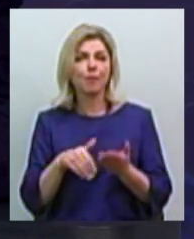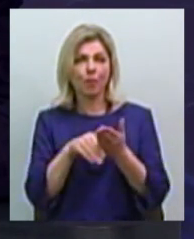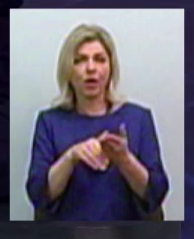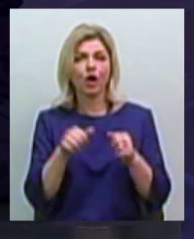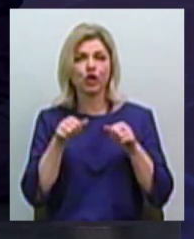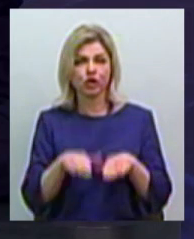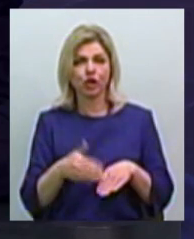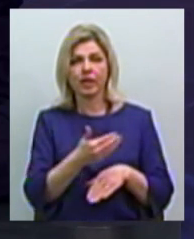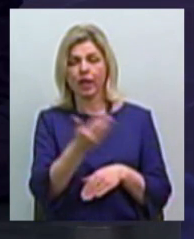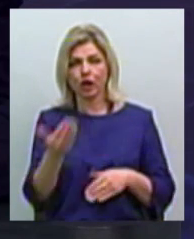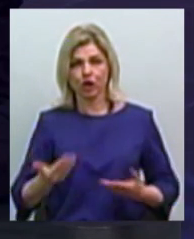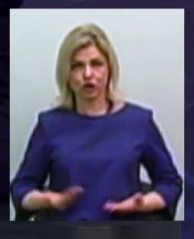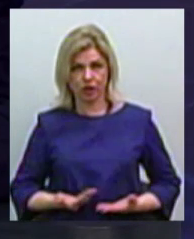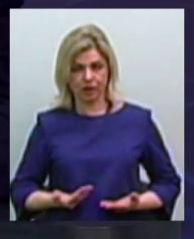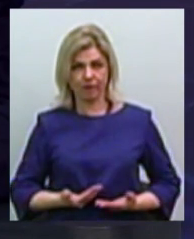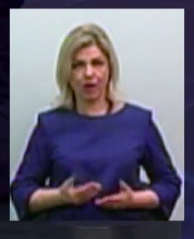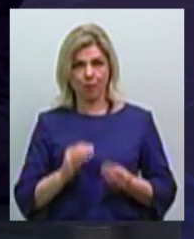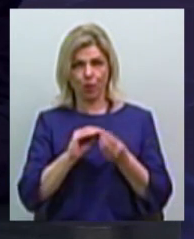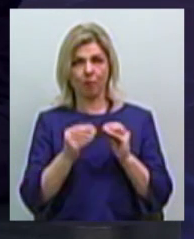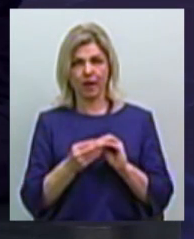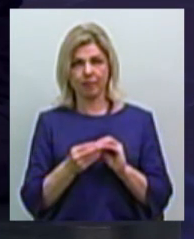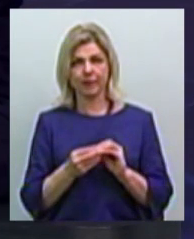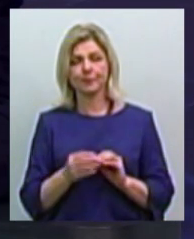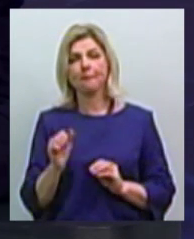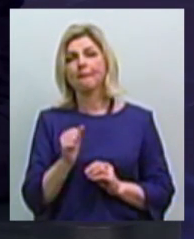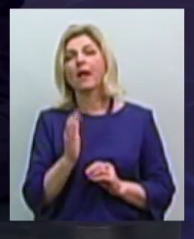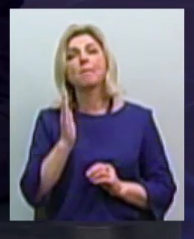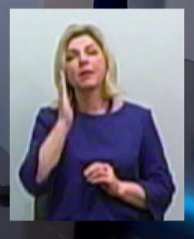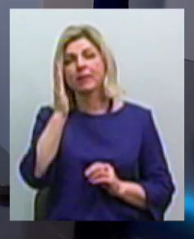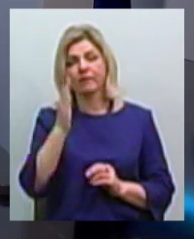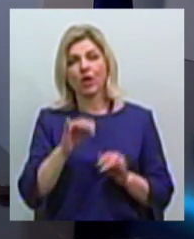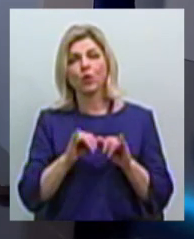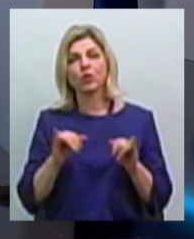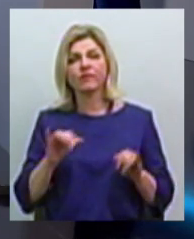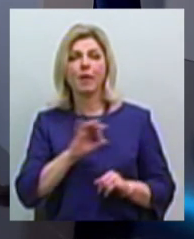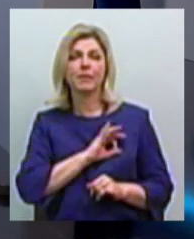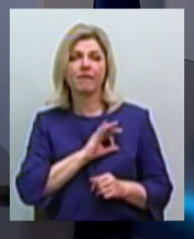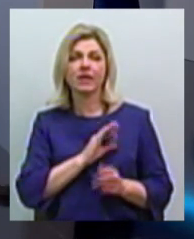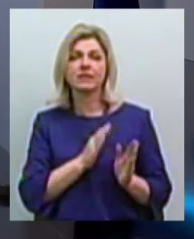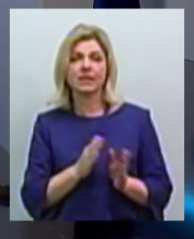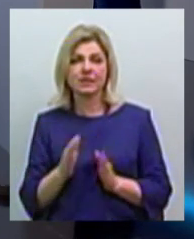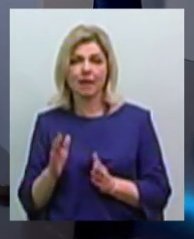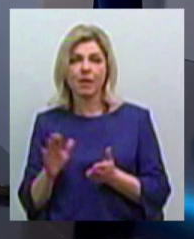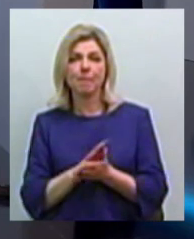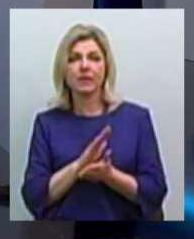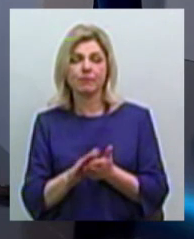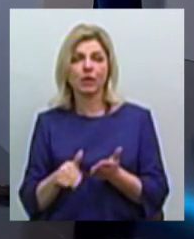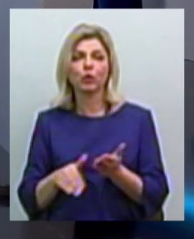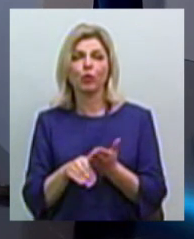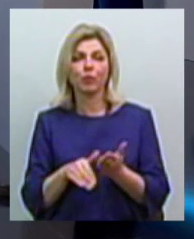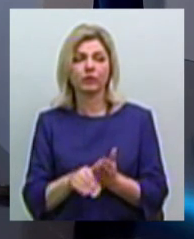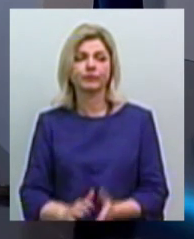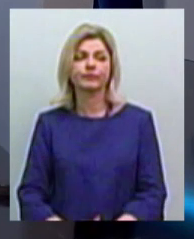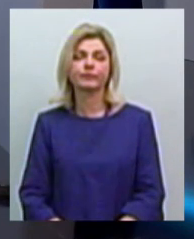вирішувати їхні життєві проблеми в правовий спосіб. А які перспективи розвитку правової системи та системи безоплатної правової допомоги у